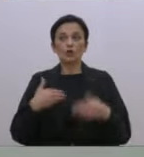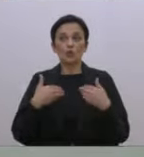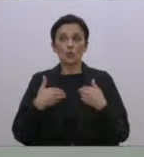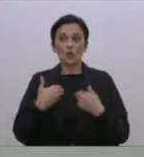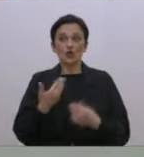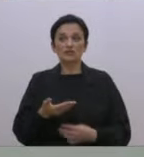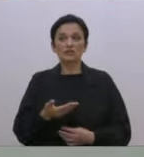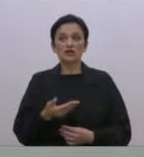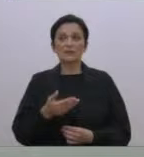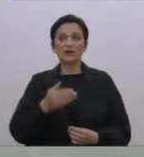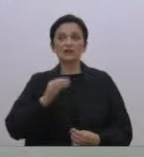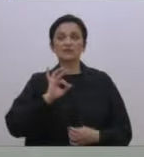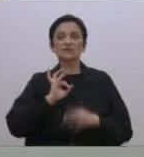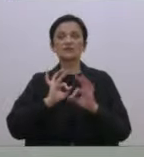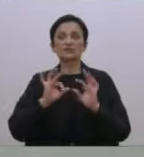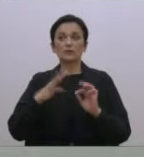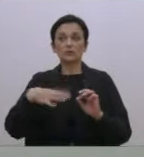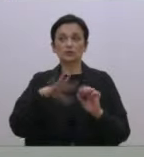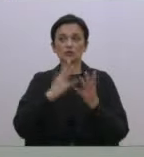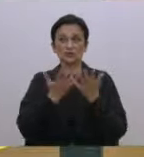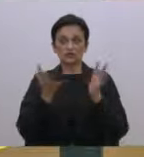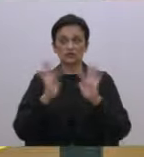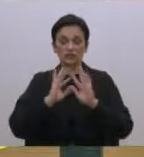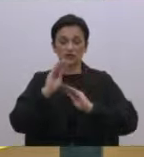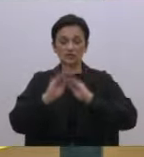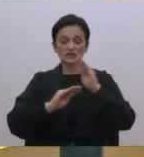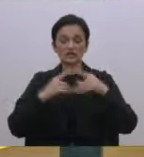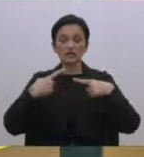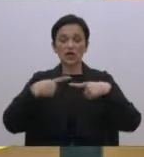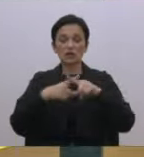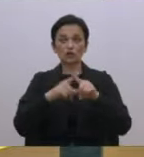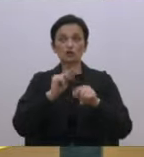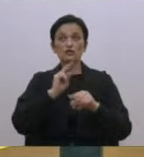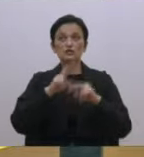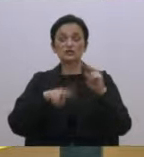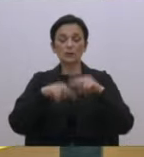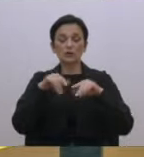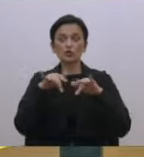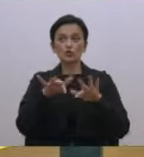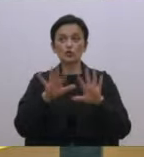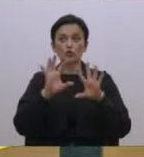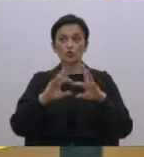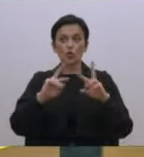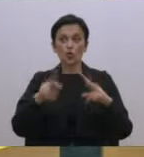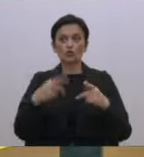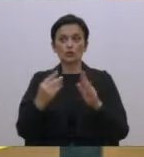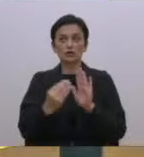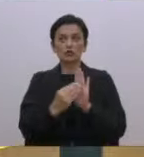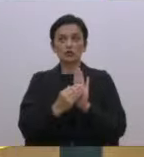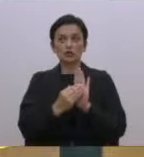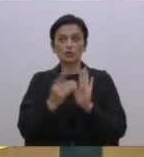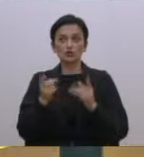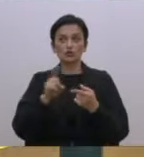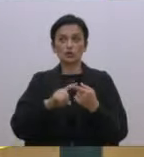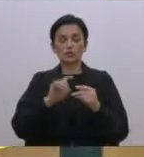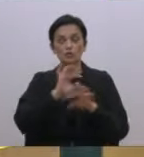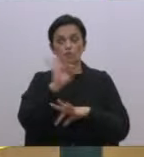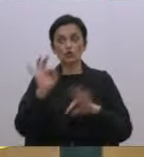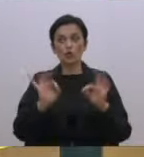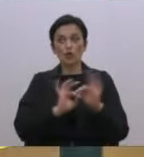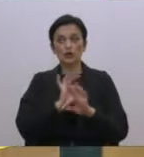მოგესალმებით. წარმოგიდგენთ საქართველოს სივრცის დაგეგმარების არქიტექტურული და სამშენებლო საქმიანობის კოდექსის ცვლილების შეტანის შესახებ